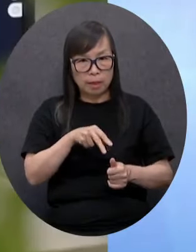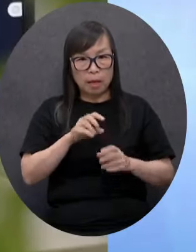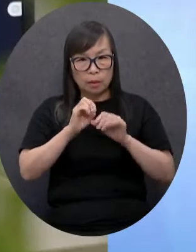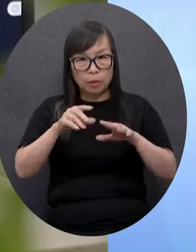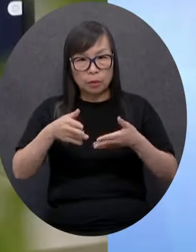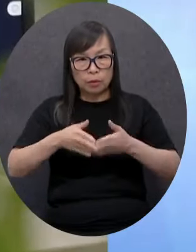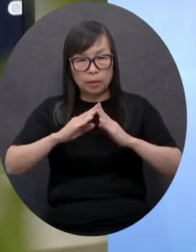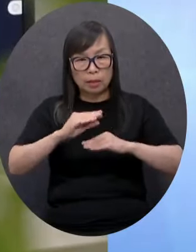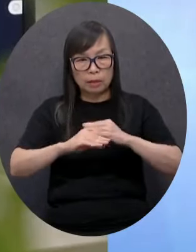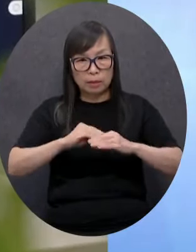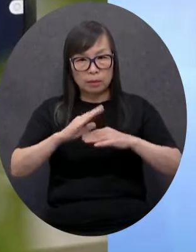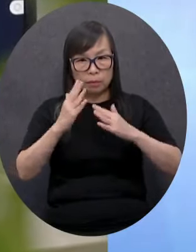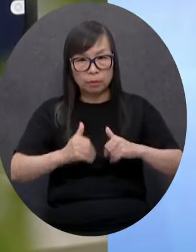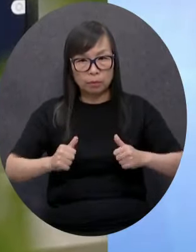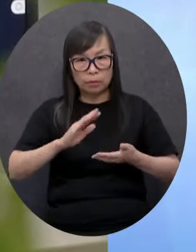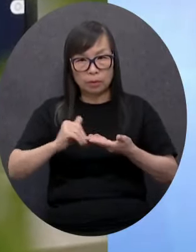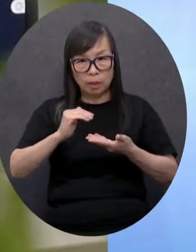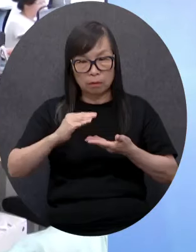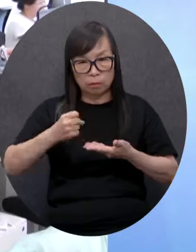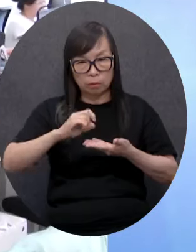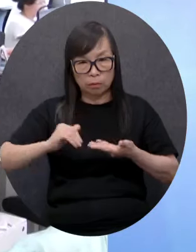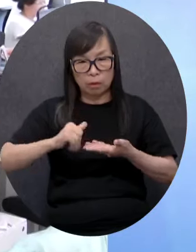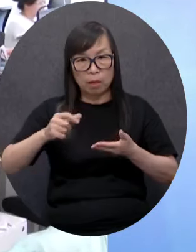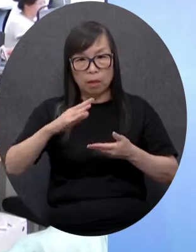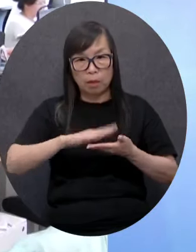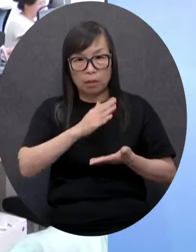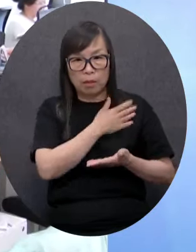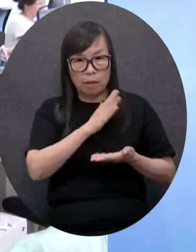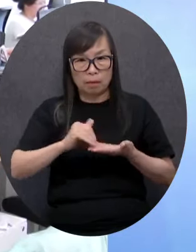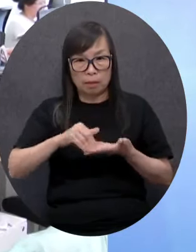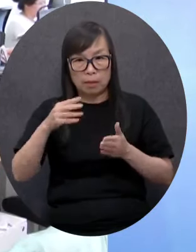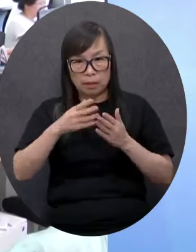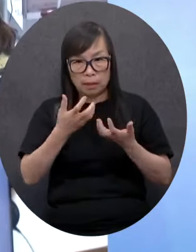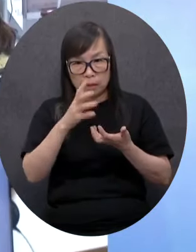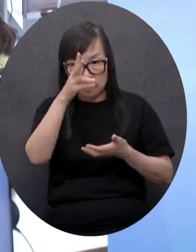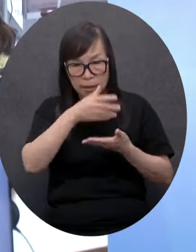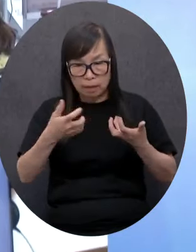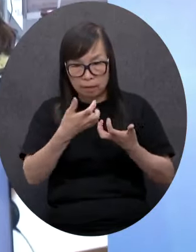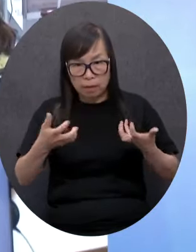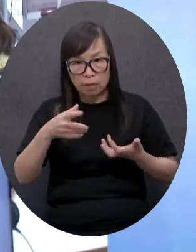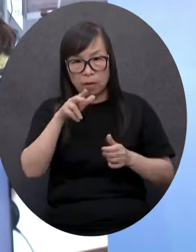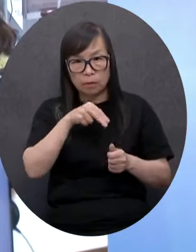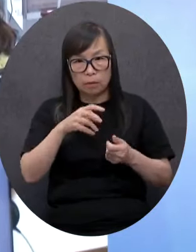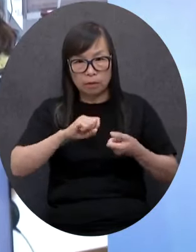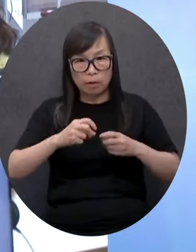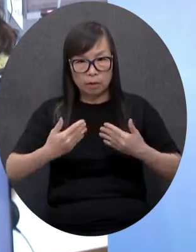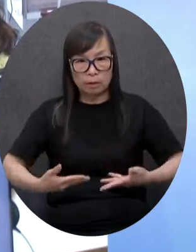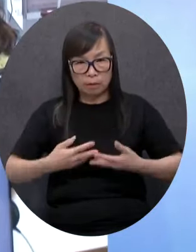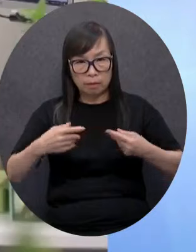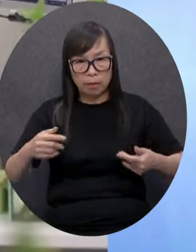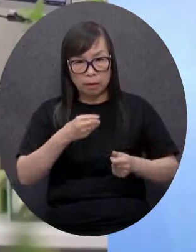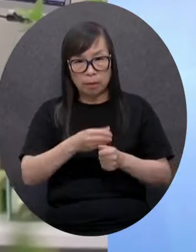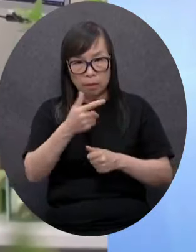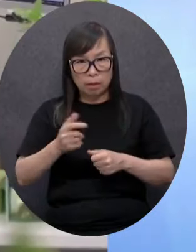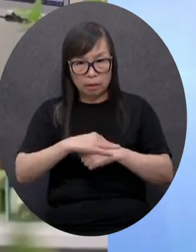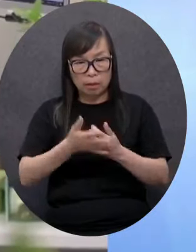动企业建立健全产权清晰、权责明确、政企分开、管理科学的现代企业制度，培育更多